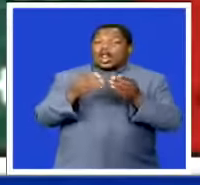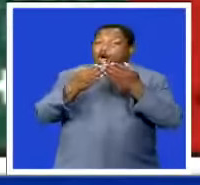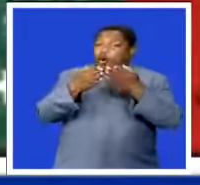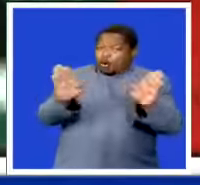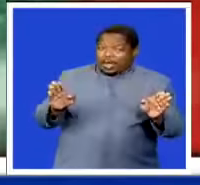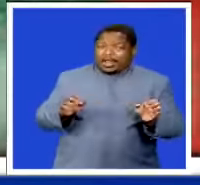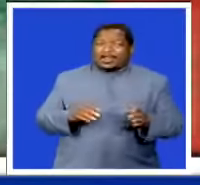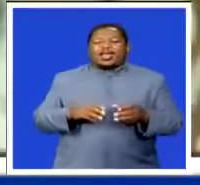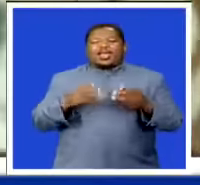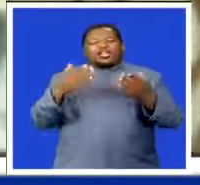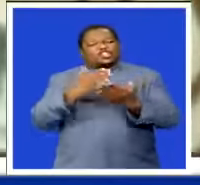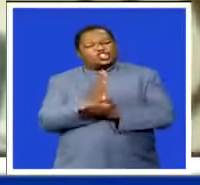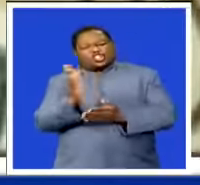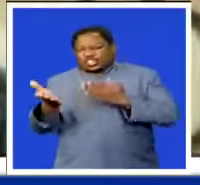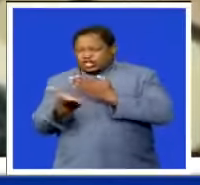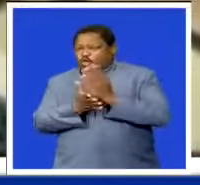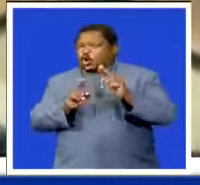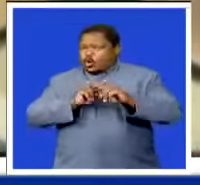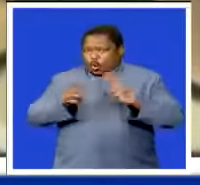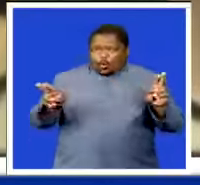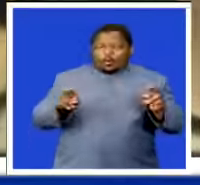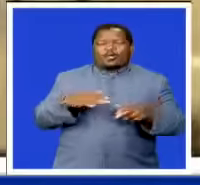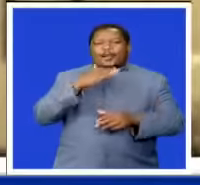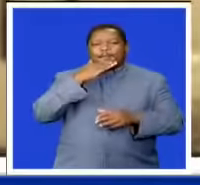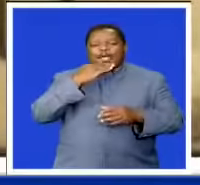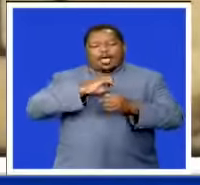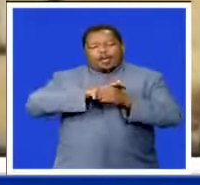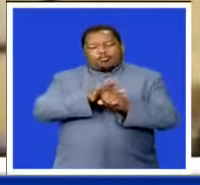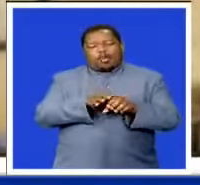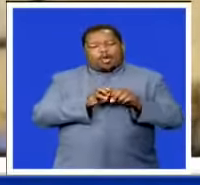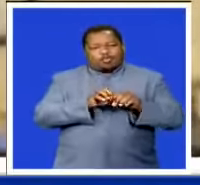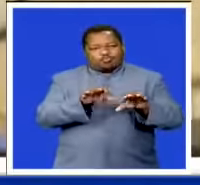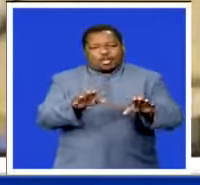ungatawanza. Tindzabeni teSwatini TV kubika Themkosi